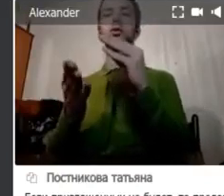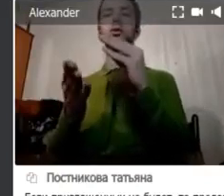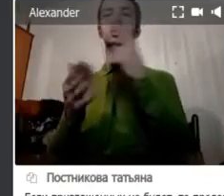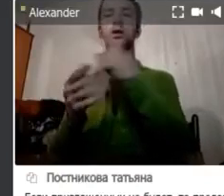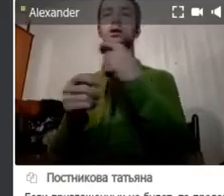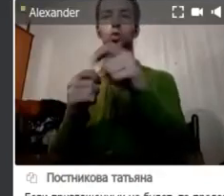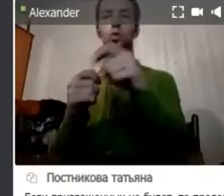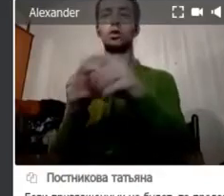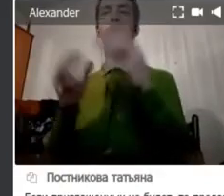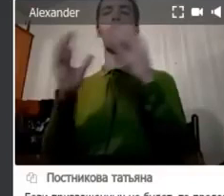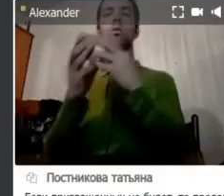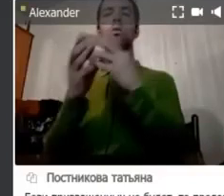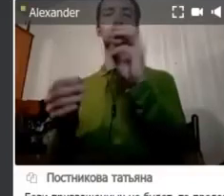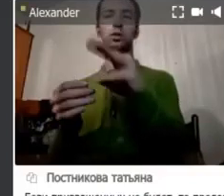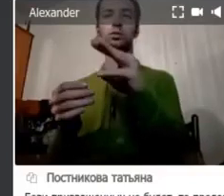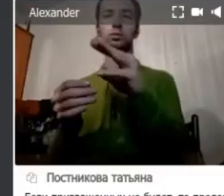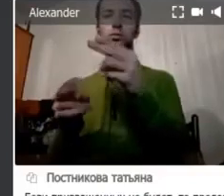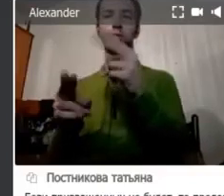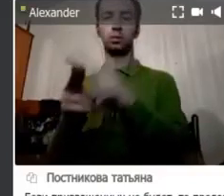скажем так,